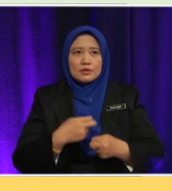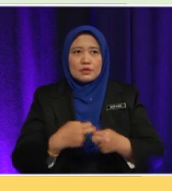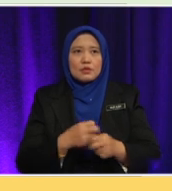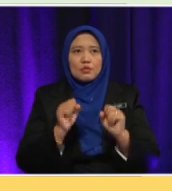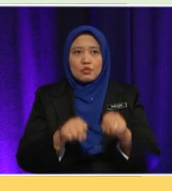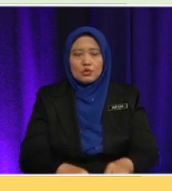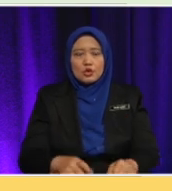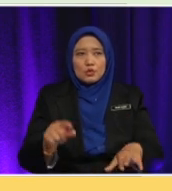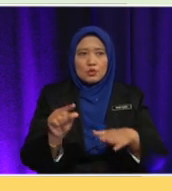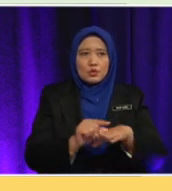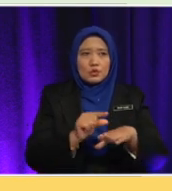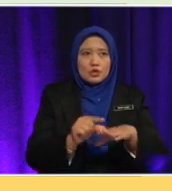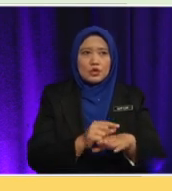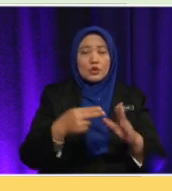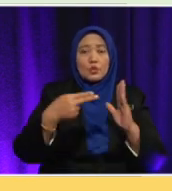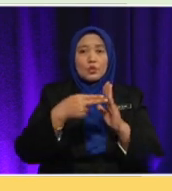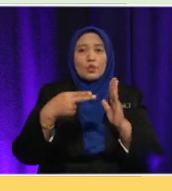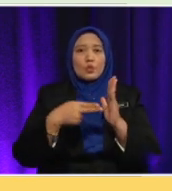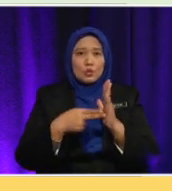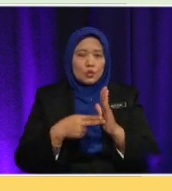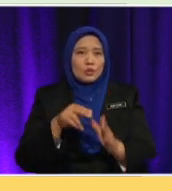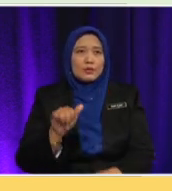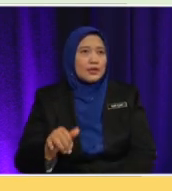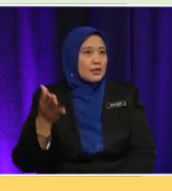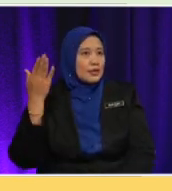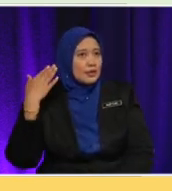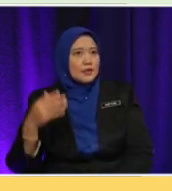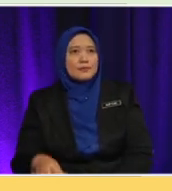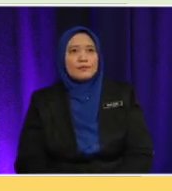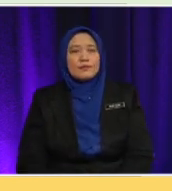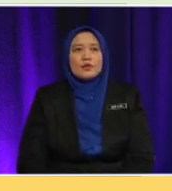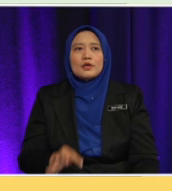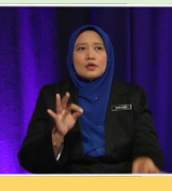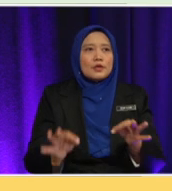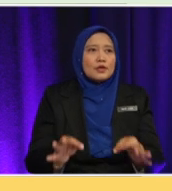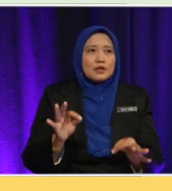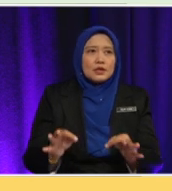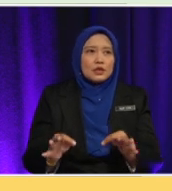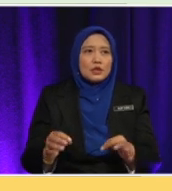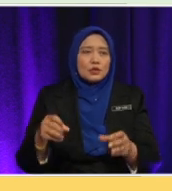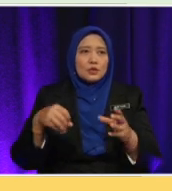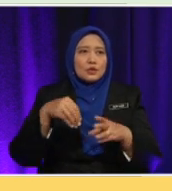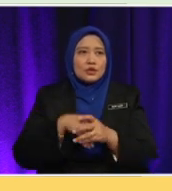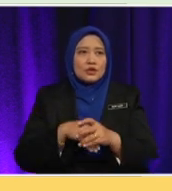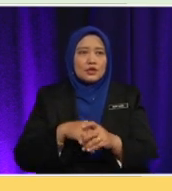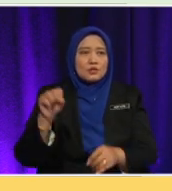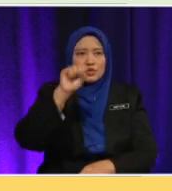sekiranya dalam soal yang tersebut Oke dia tak berikan